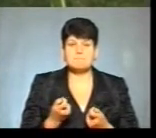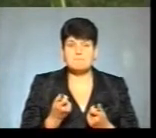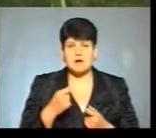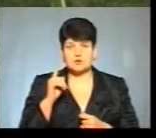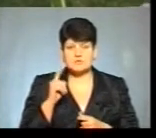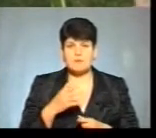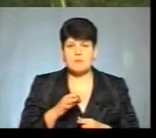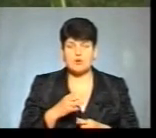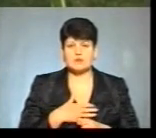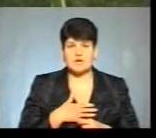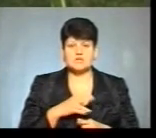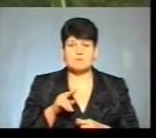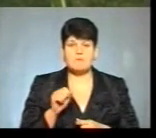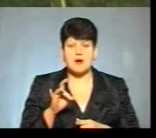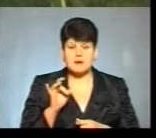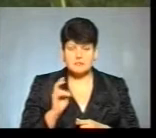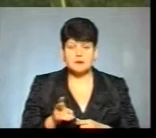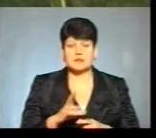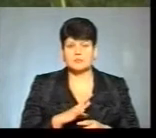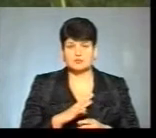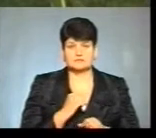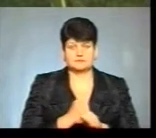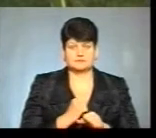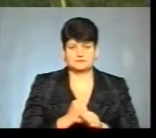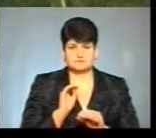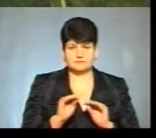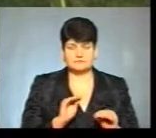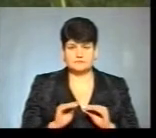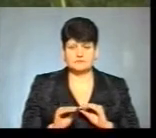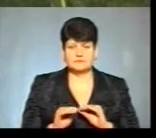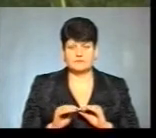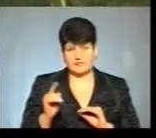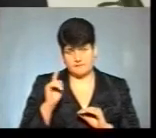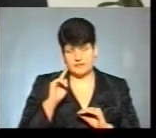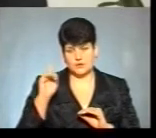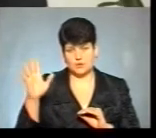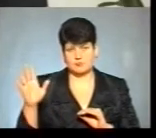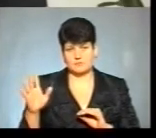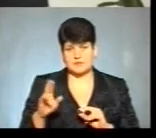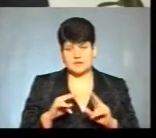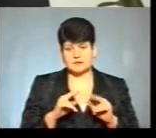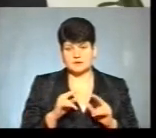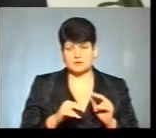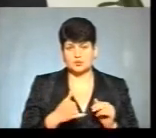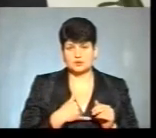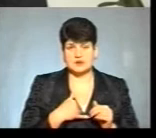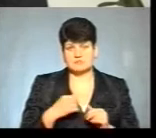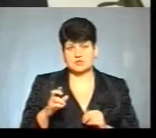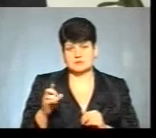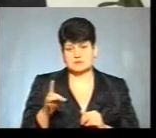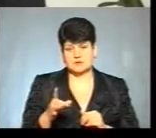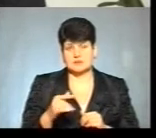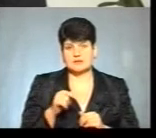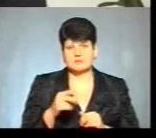наш парк, який був дійсно закладений цим доволі відомим архітектором в нас на Бережащі.